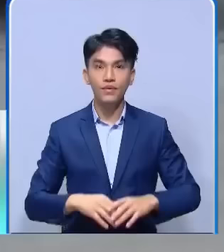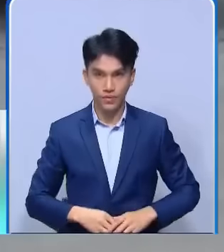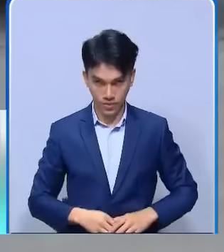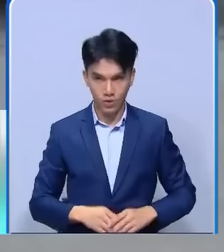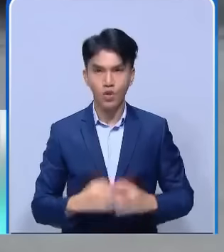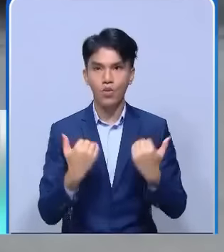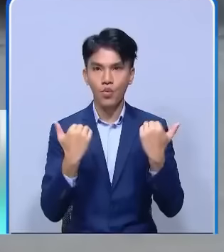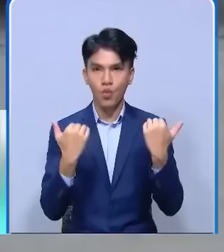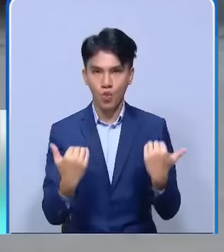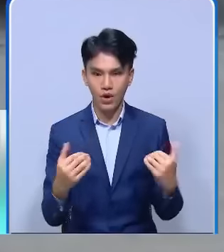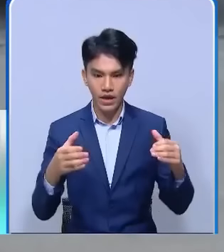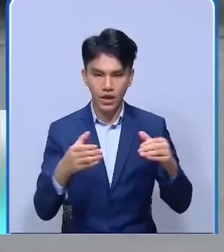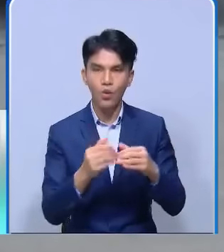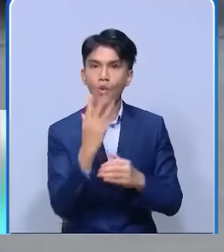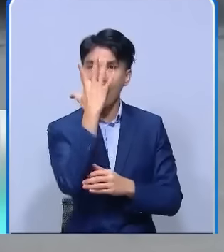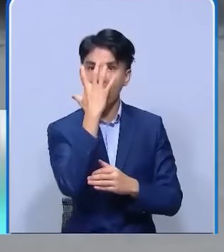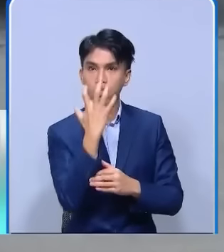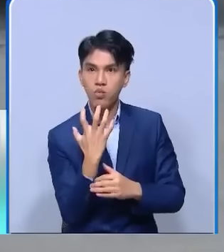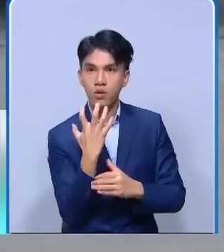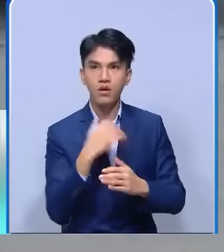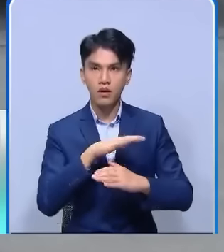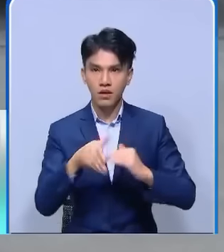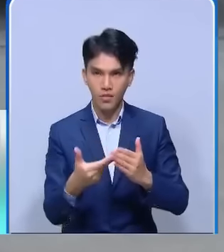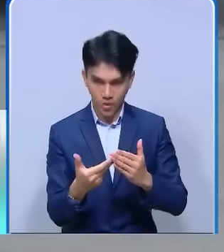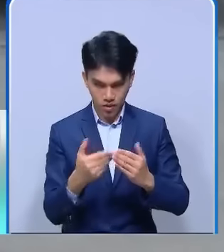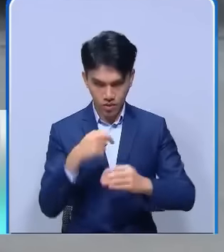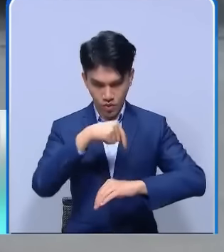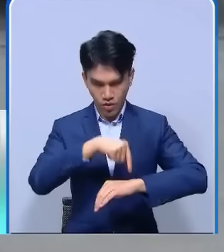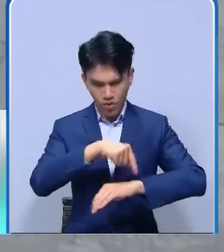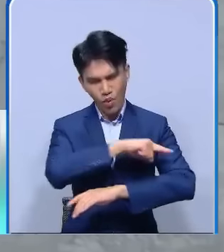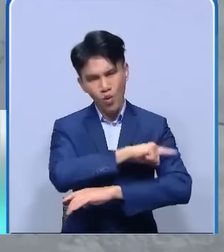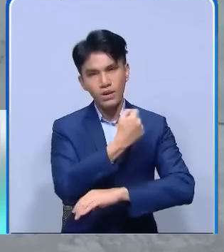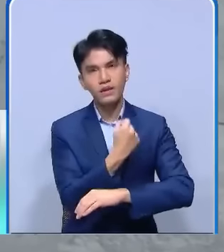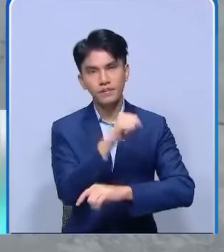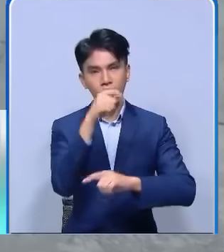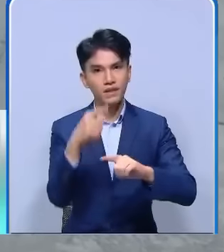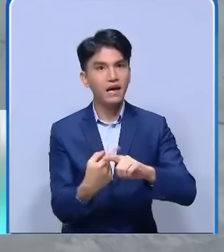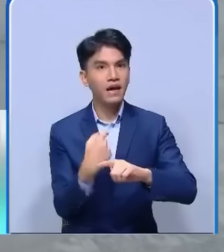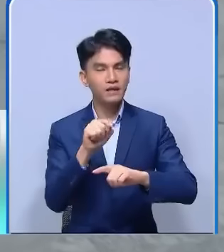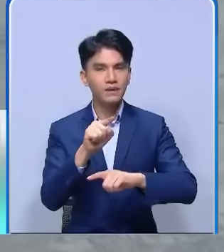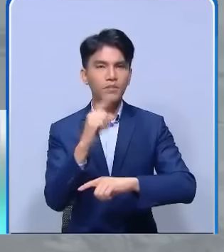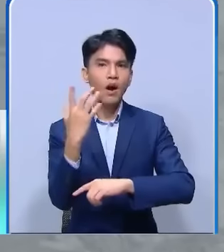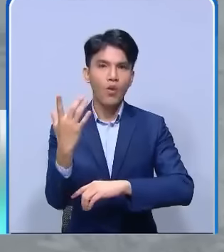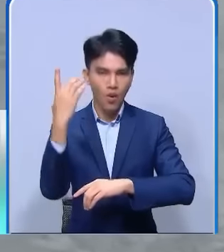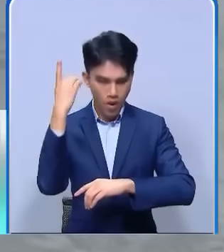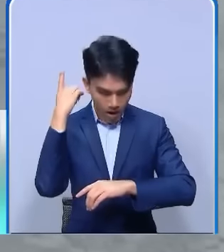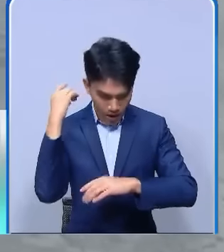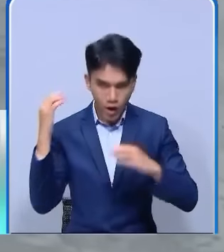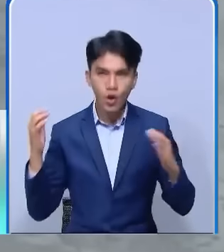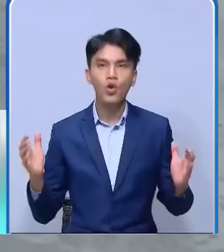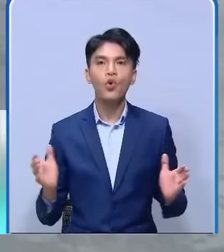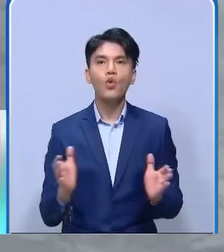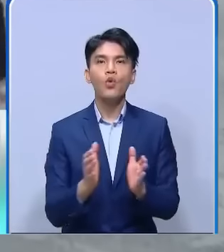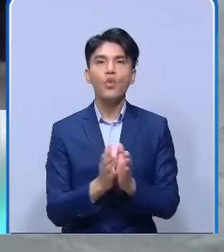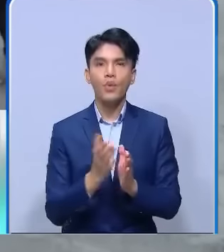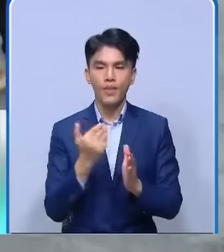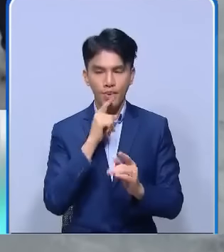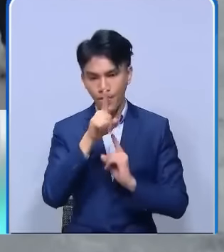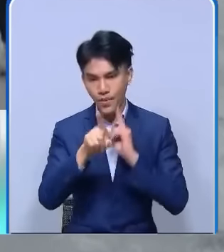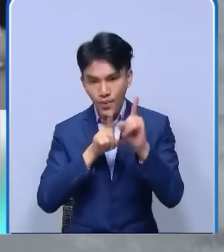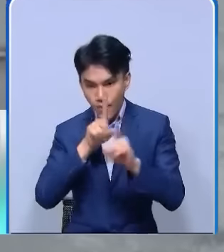วันนี้โดยยอดรวมผู้เสียหายนะคะตั้งแต่วันที่10ตุลาคมไปจนถึงวันเมื่อวานนี้นะคะพนักงานสอบสวนก็ได้สอบปากคำ